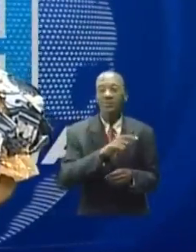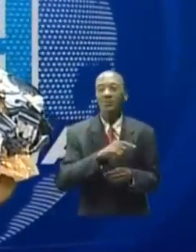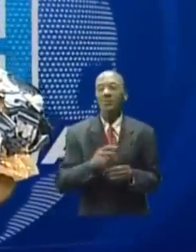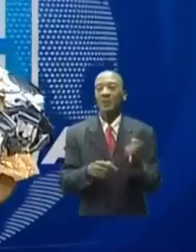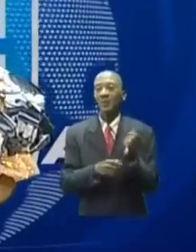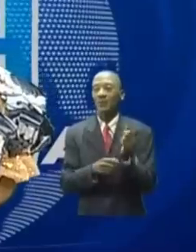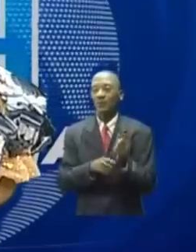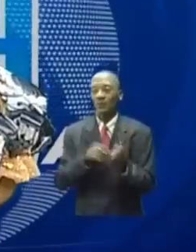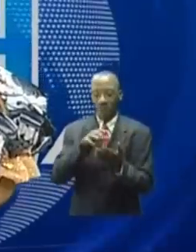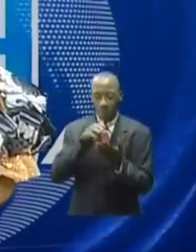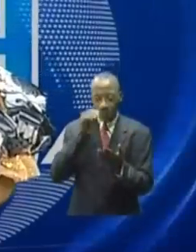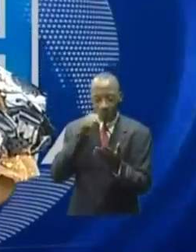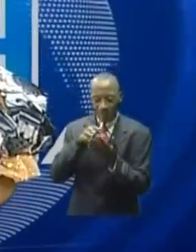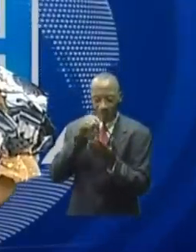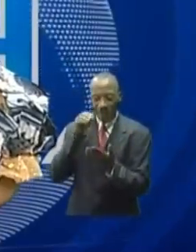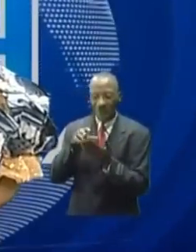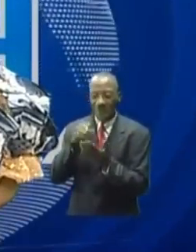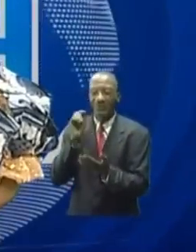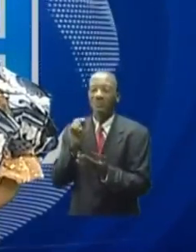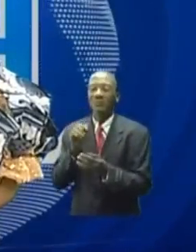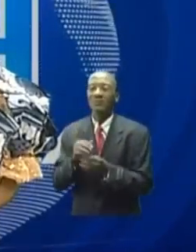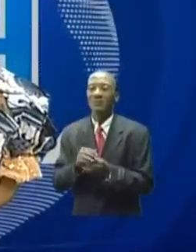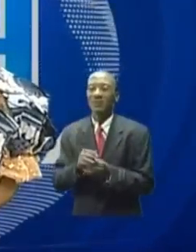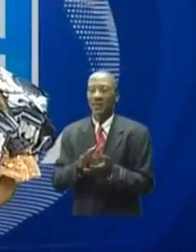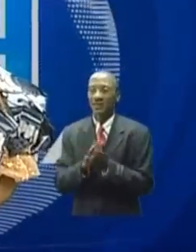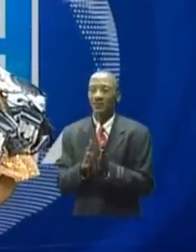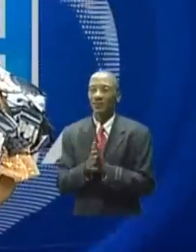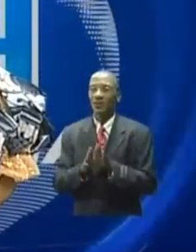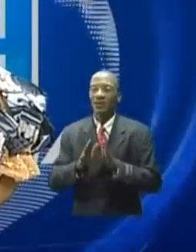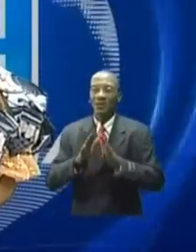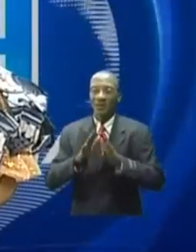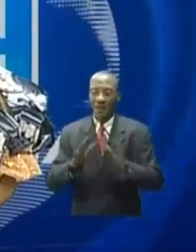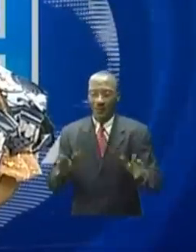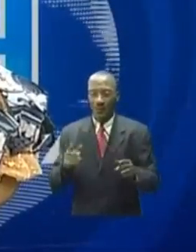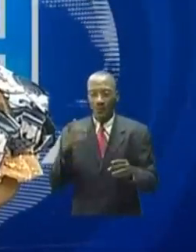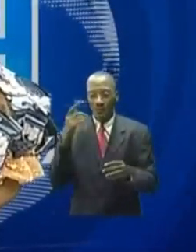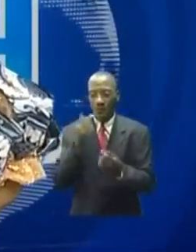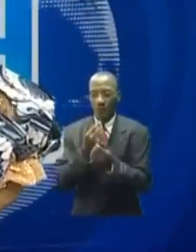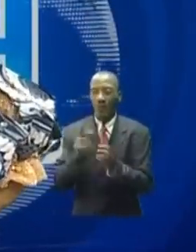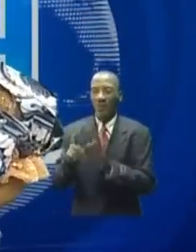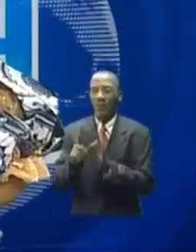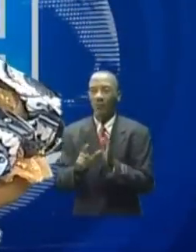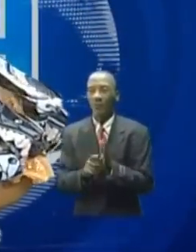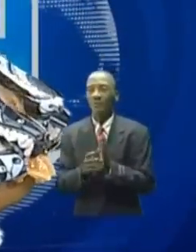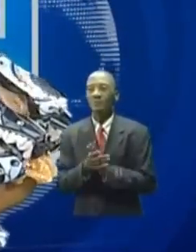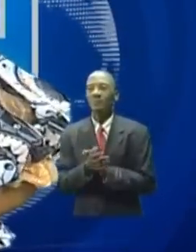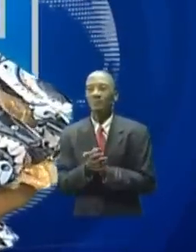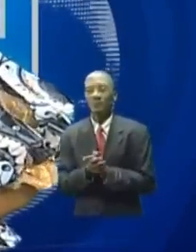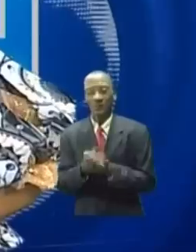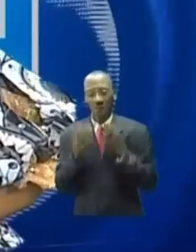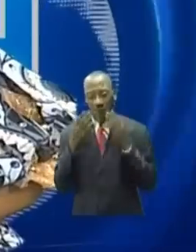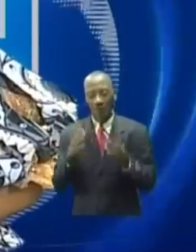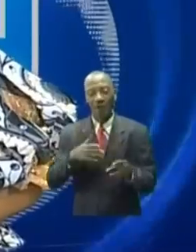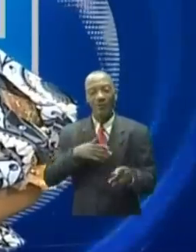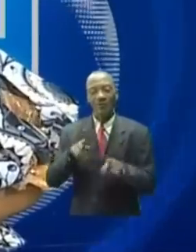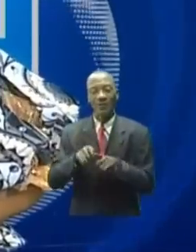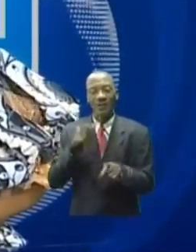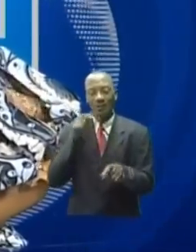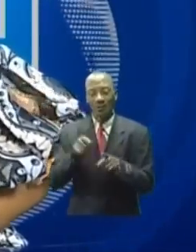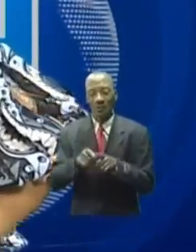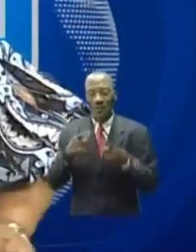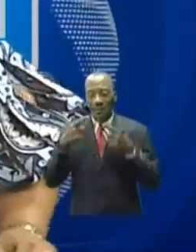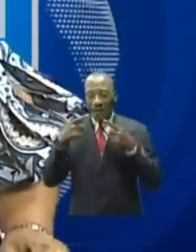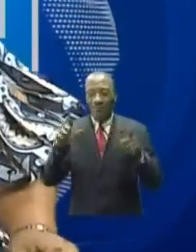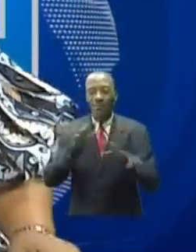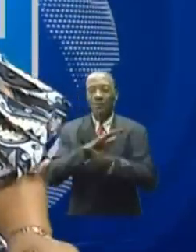Kinshasa, Matundu Mpaka, directeur des distributions de Kinshasa. Fin de ce journal, mesdames et messieurs, merci de l'avoir suivi.